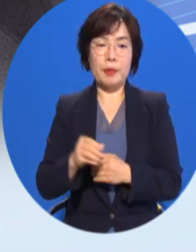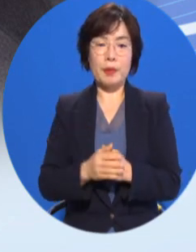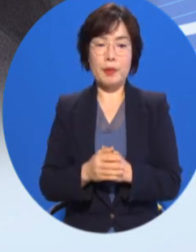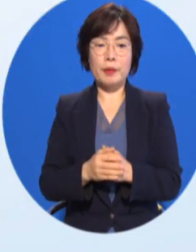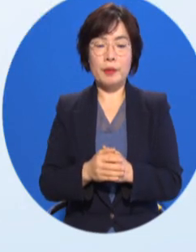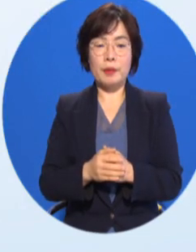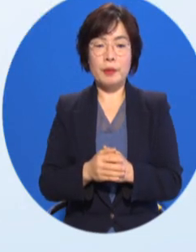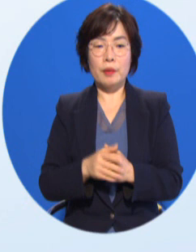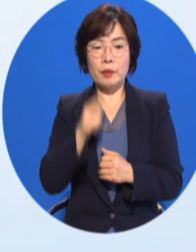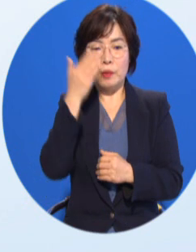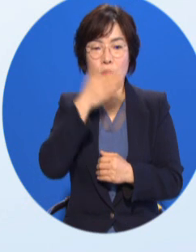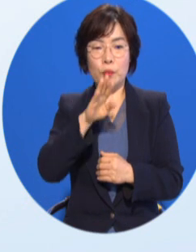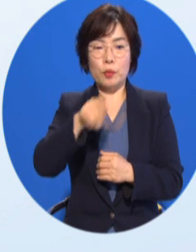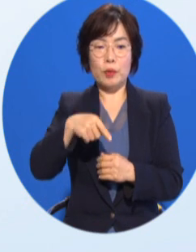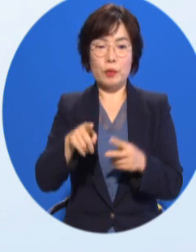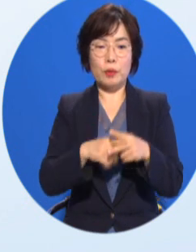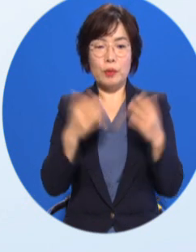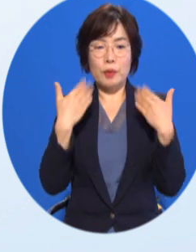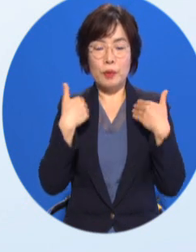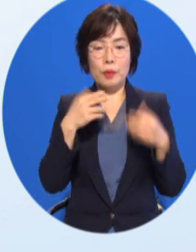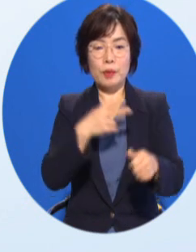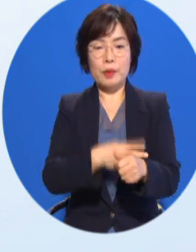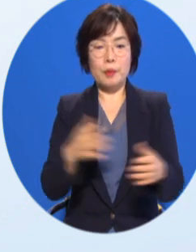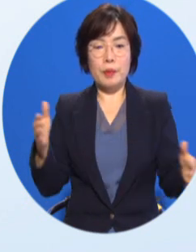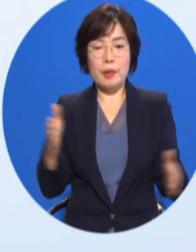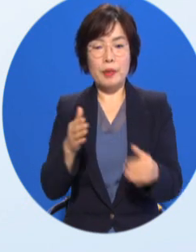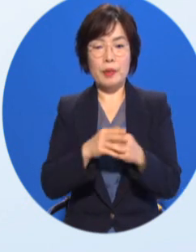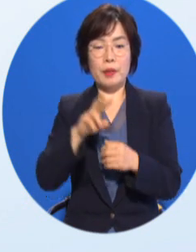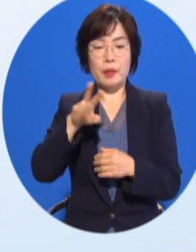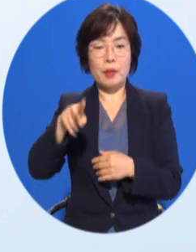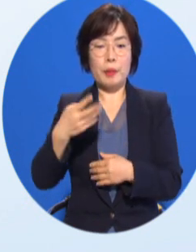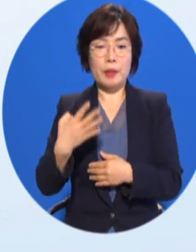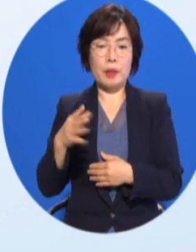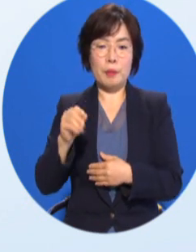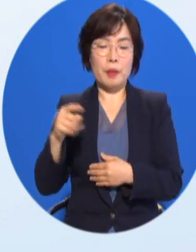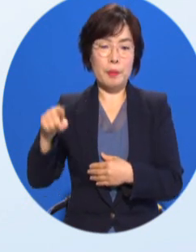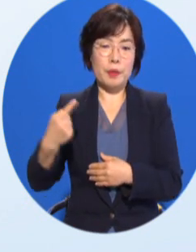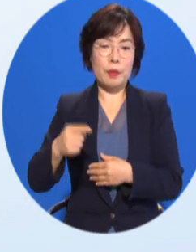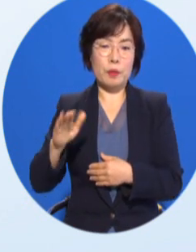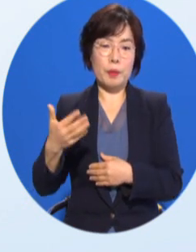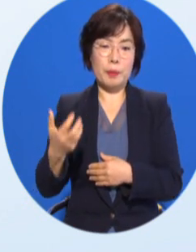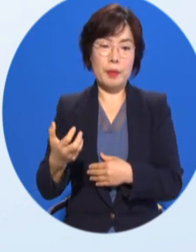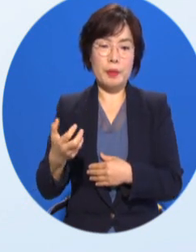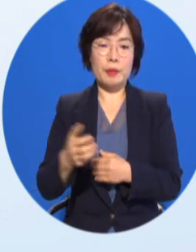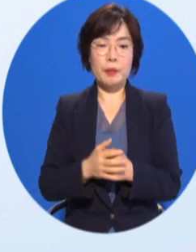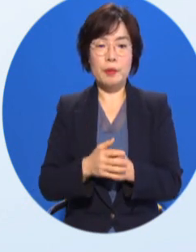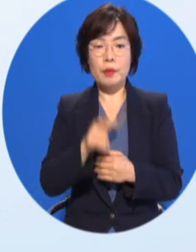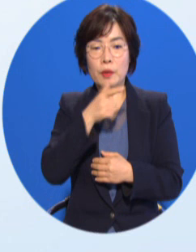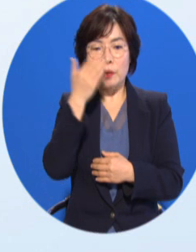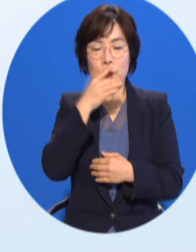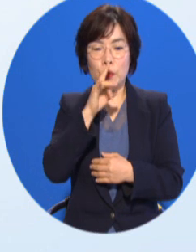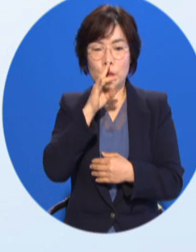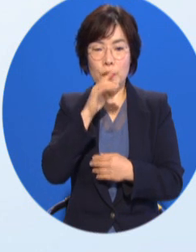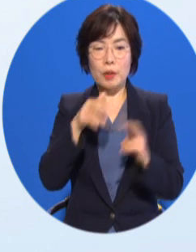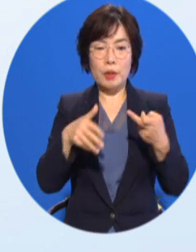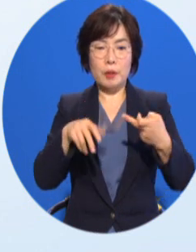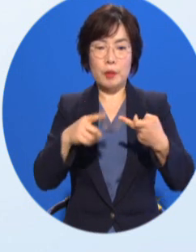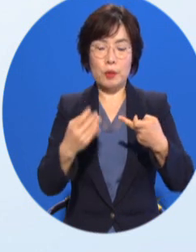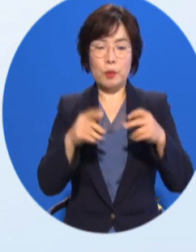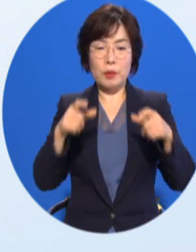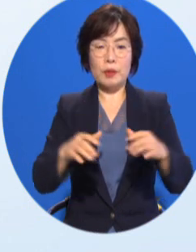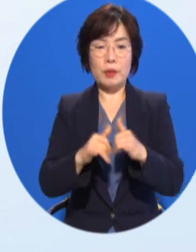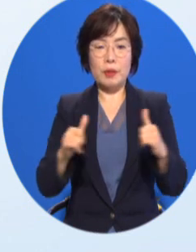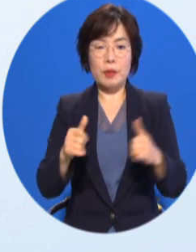원, 여수 부영초등학교 교직원 및 학생 일동 204만 1,980원, 여수시